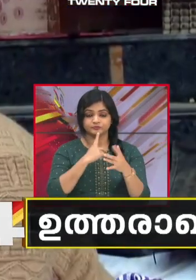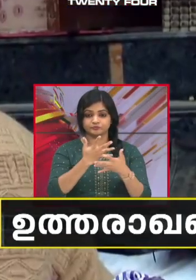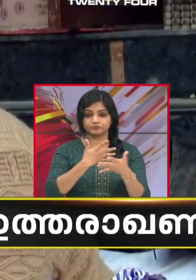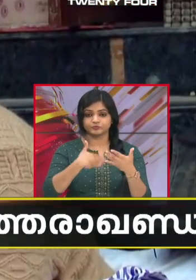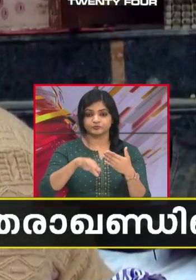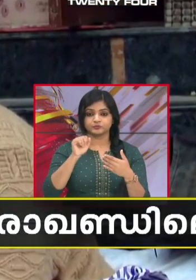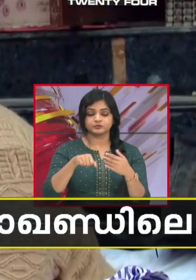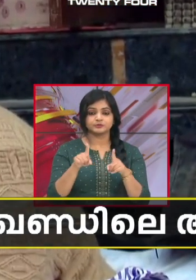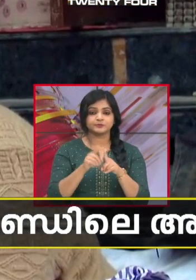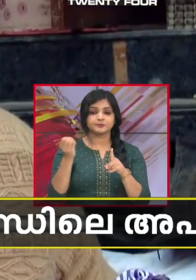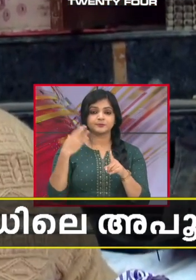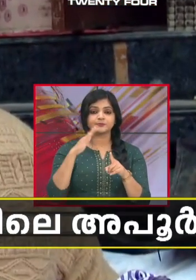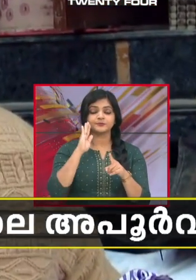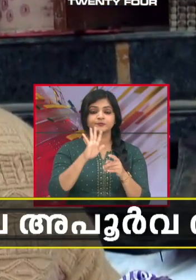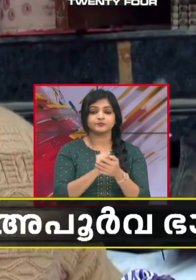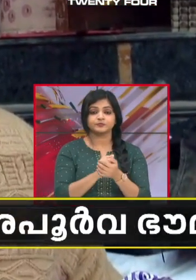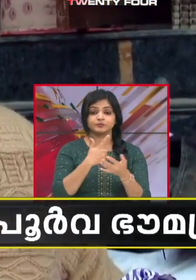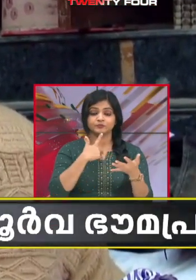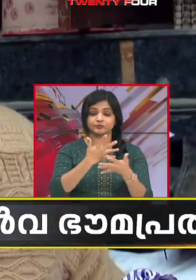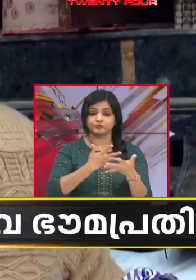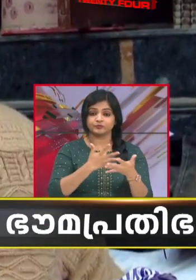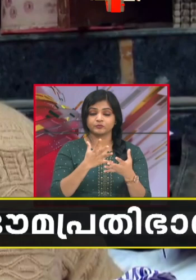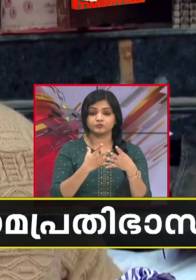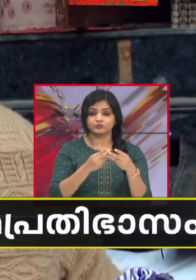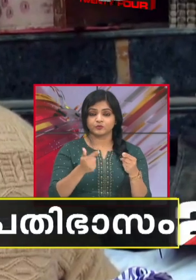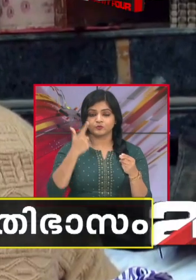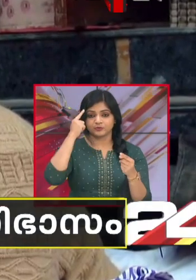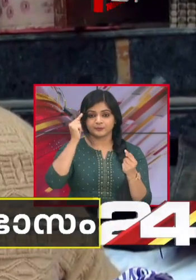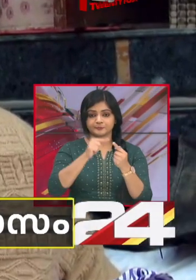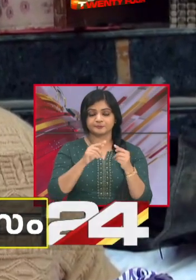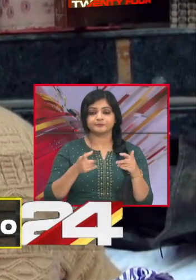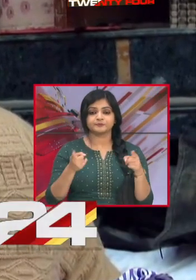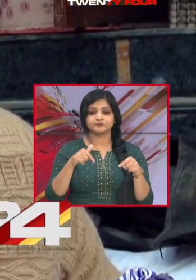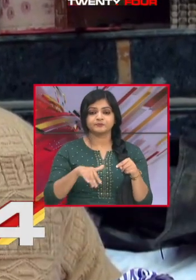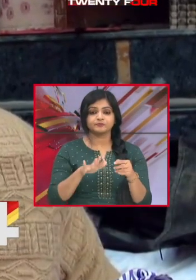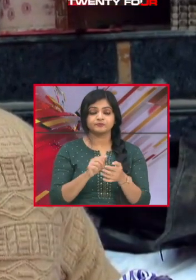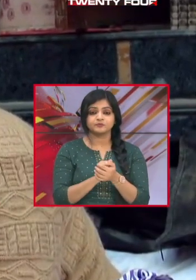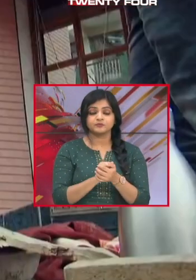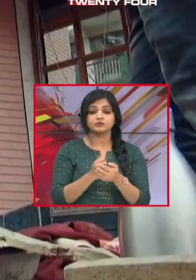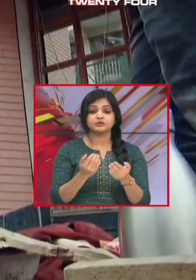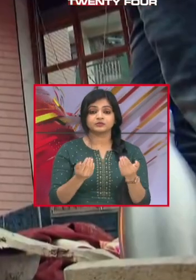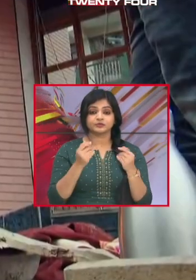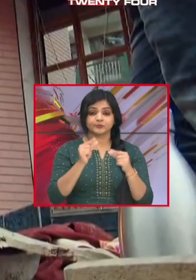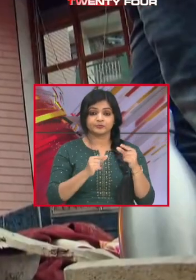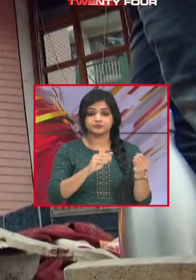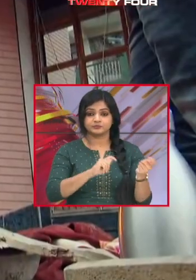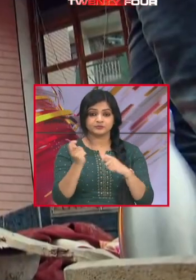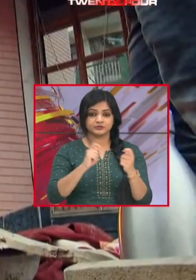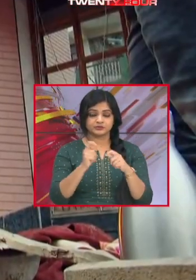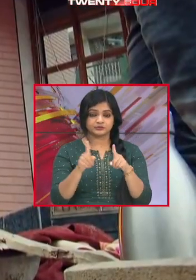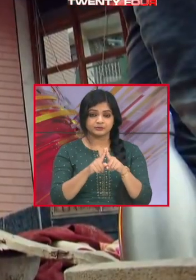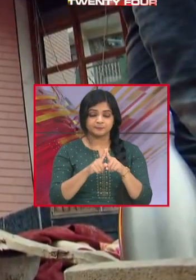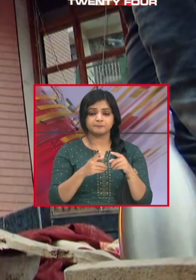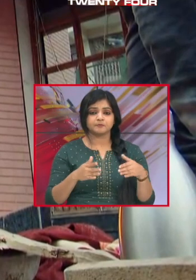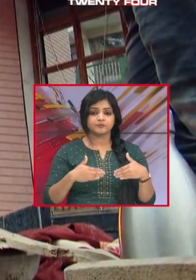സംസാരിക്കുമെന്നാണ് അറിയാൻ കഴിയുന്നത്. ഇത്തരത്തിൽ ഒരു സമവായത്തിലേക്ക് കൊണ്ടുപോകാനുള്ള നീക്കമാണ് നടക്കുന്നത്. അതോടൊപ്പം തന്നെ രക്ഷാപ്രവർത്തനങ്ങളുടെ പുരോഗതിയും